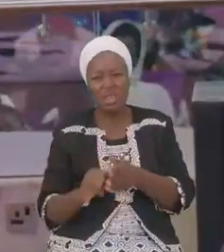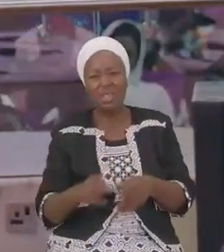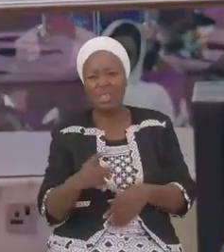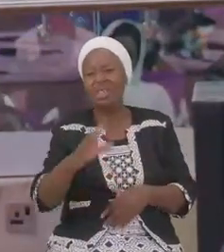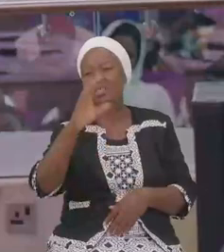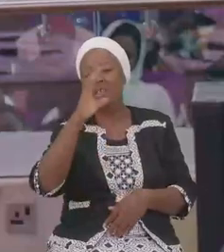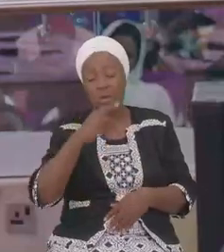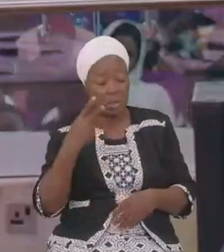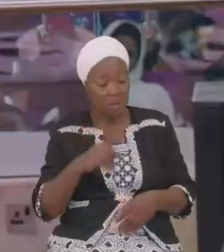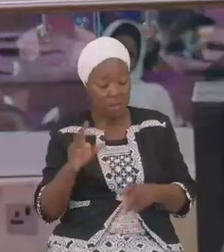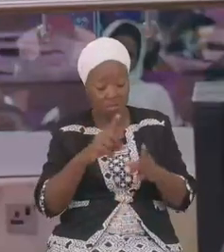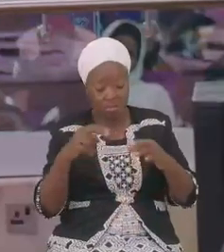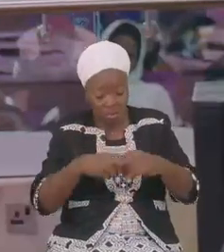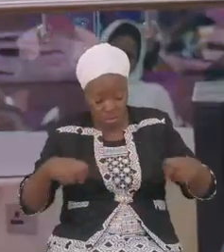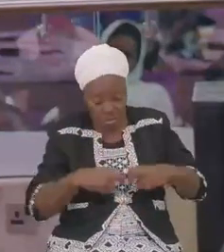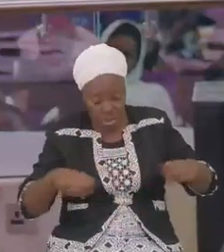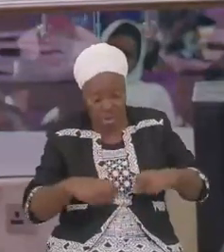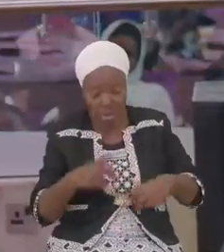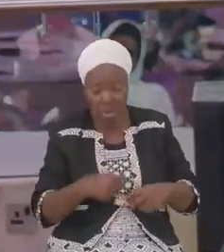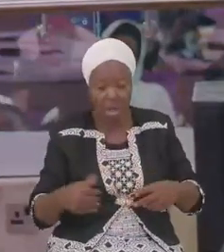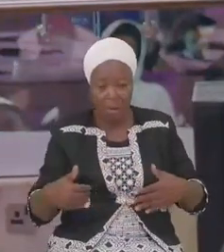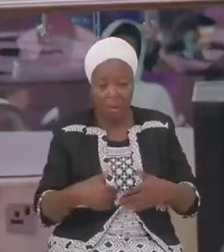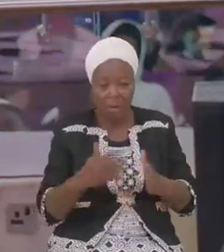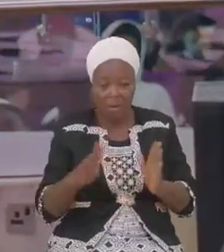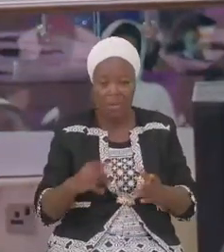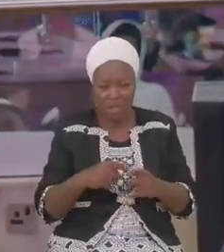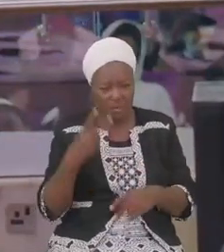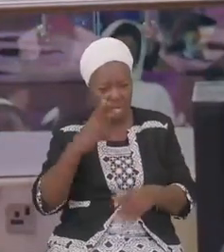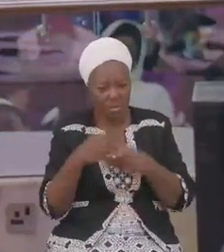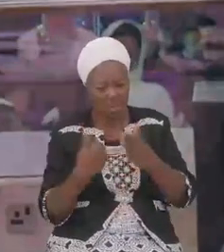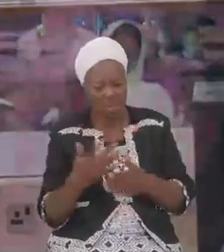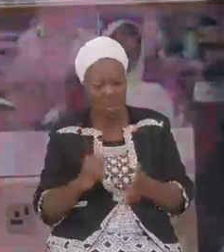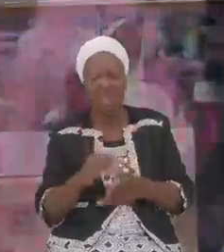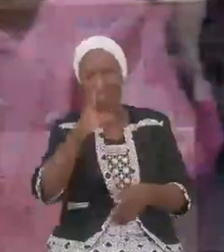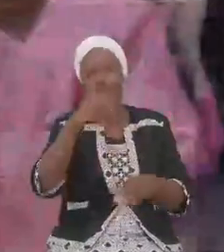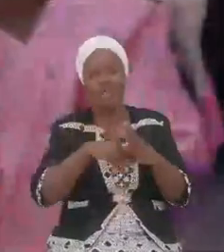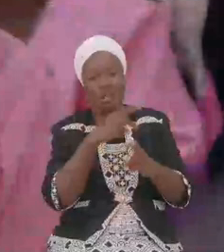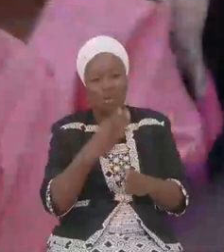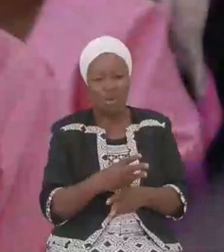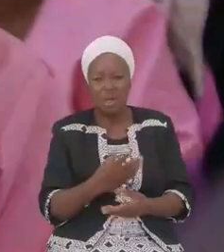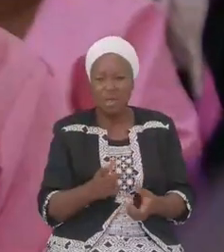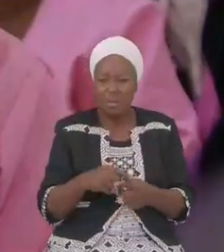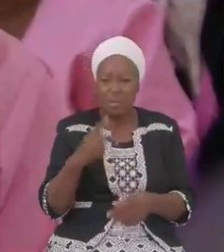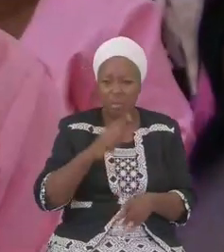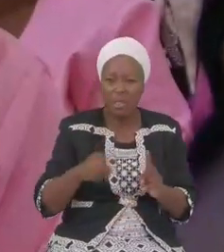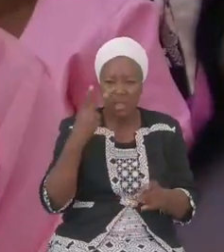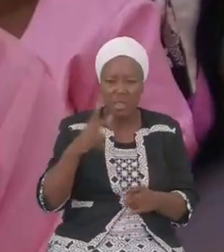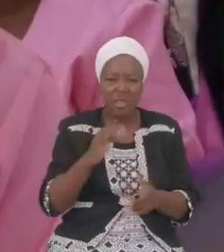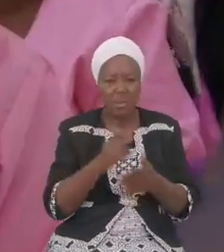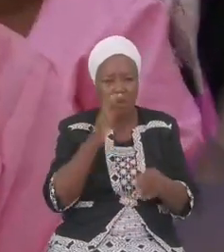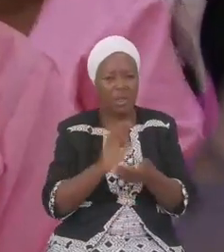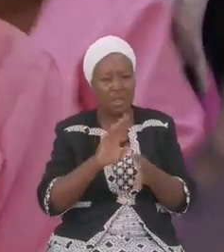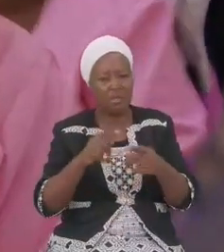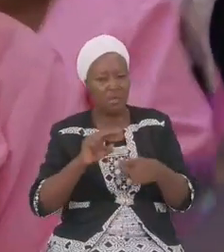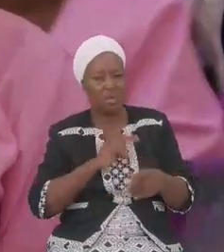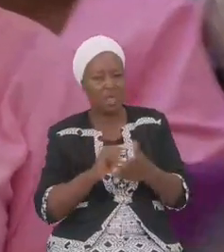boit, qu'on fume, qui tournent leur cerveau. Pasteur, aide-nous. Regardez la promesse qu'il nous donne. Car la promesse